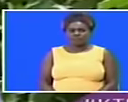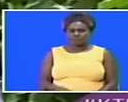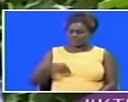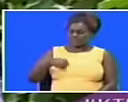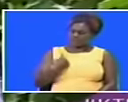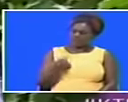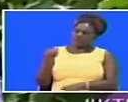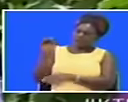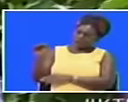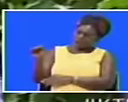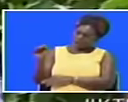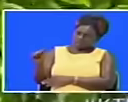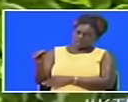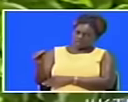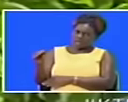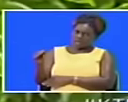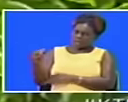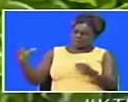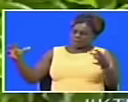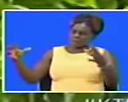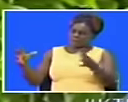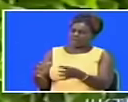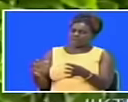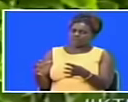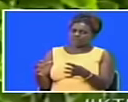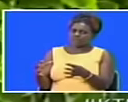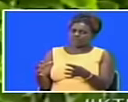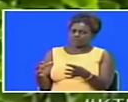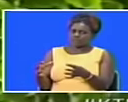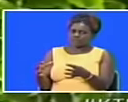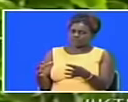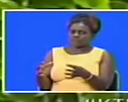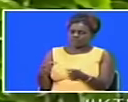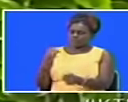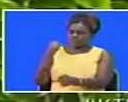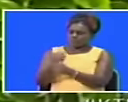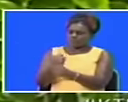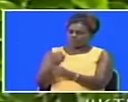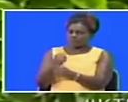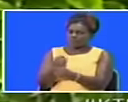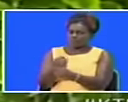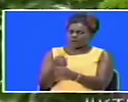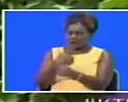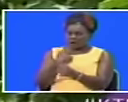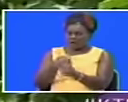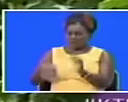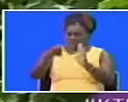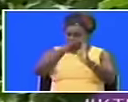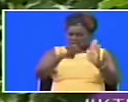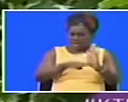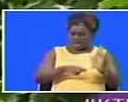Tunaomba ipati iwe imefanya imeweka mikakati ya